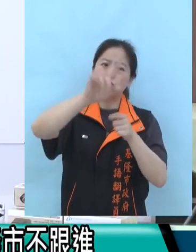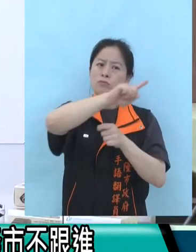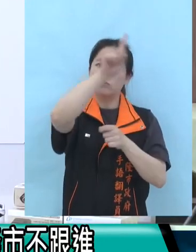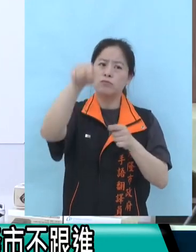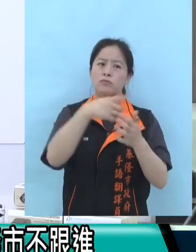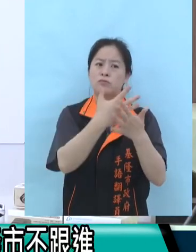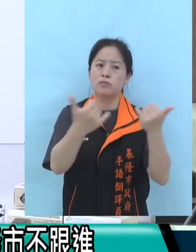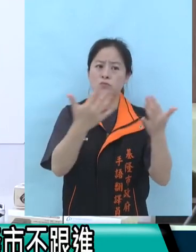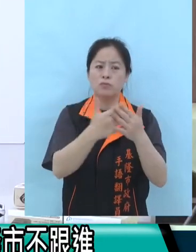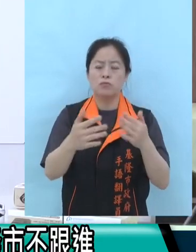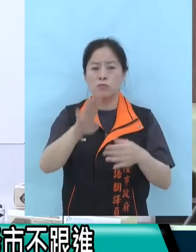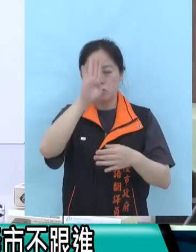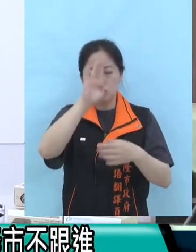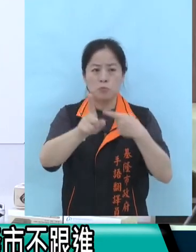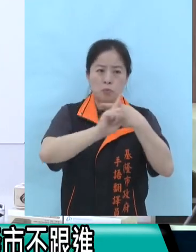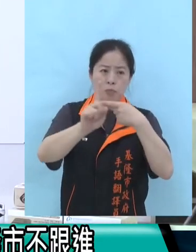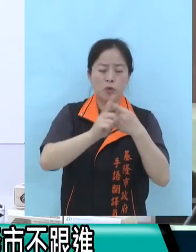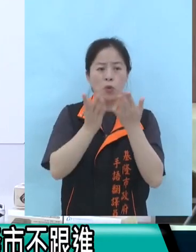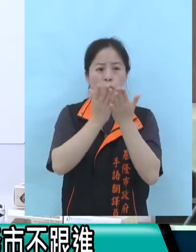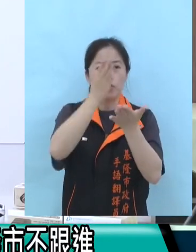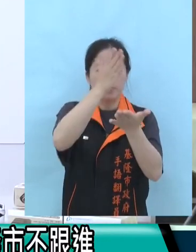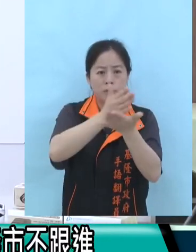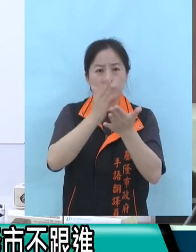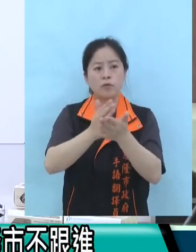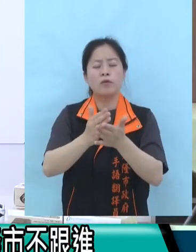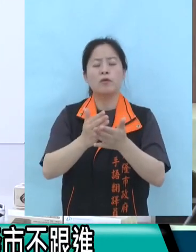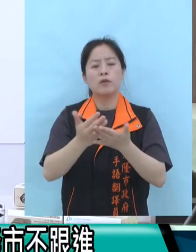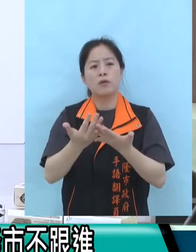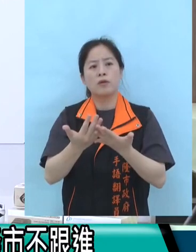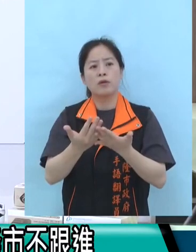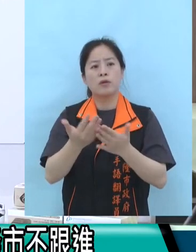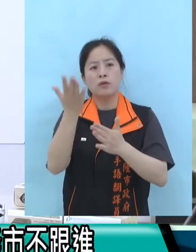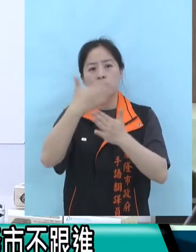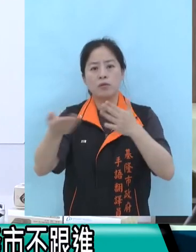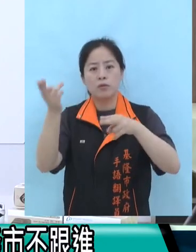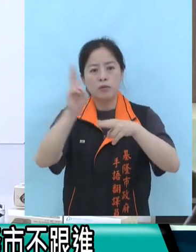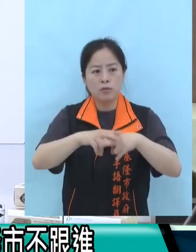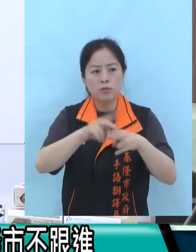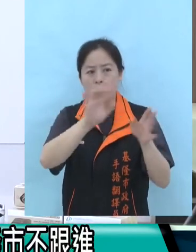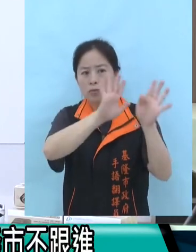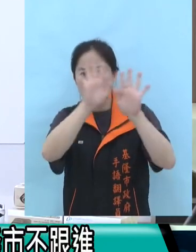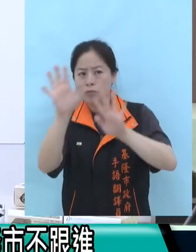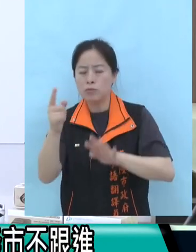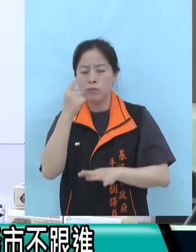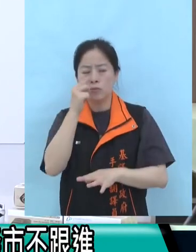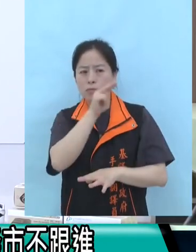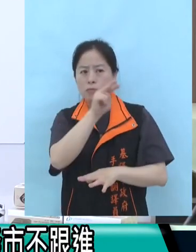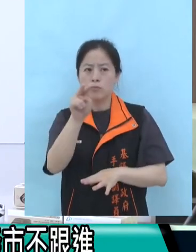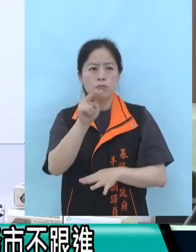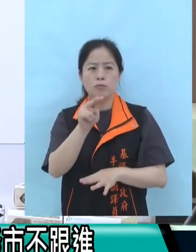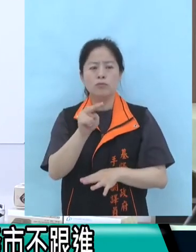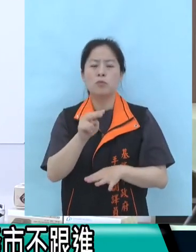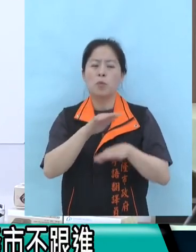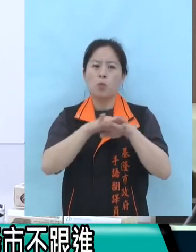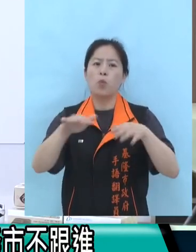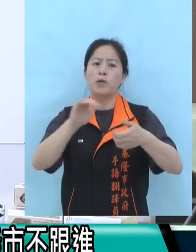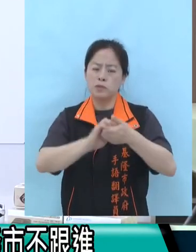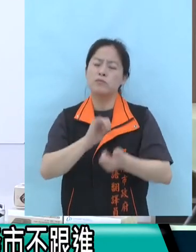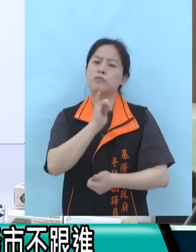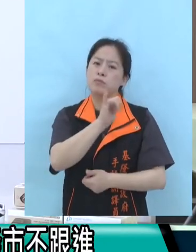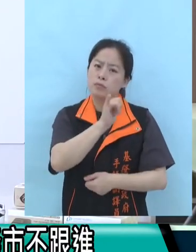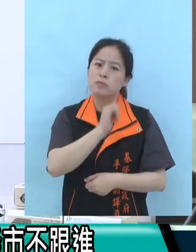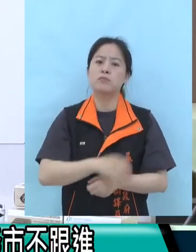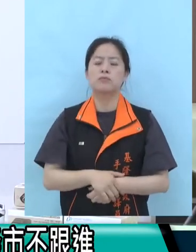学生的确诊跟停班停课的一个案例跟状况，基本上算是非常的稳定。